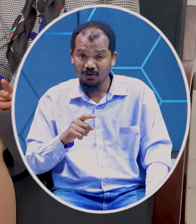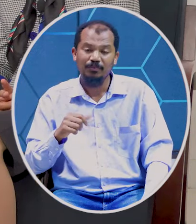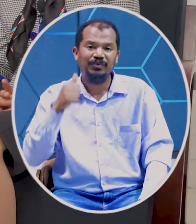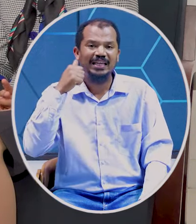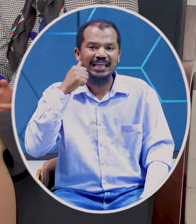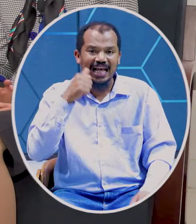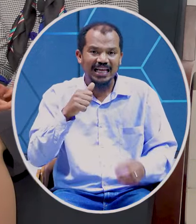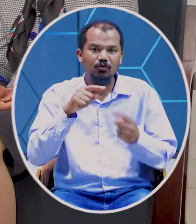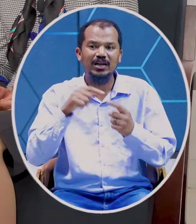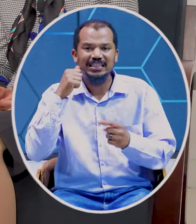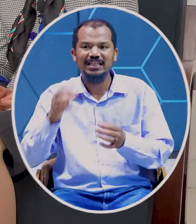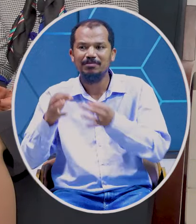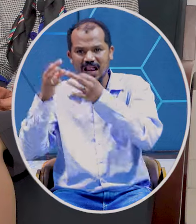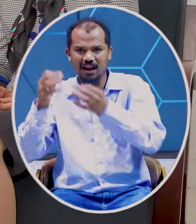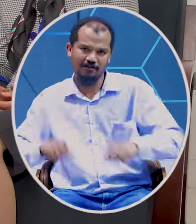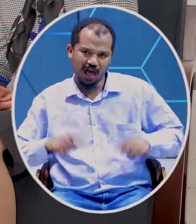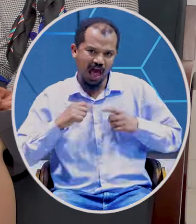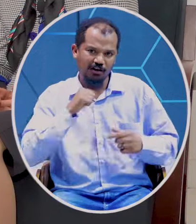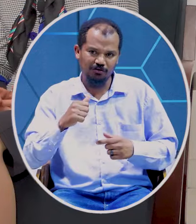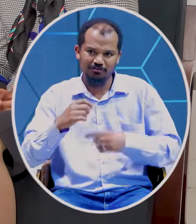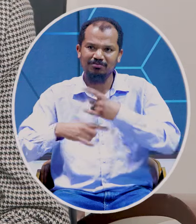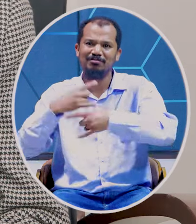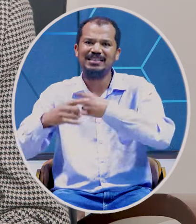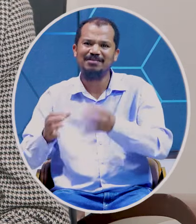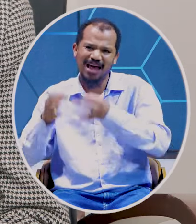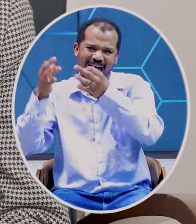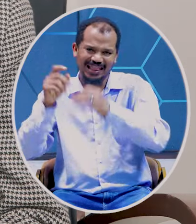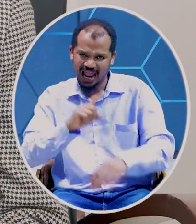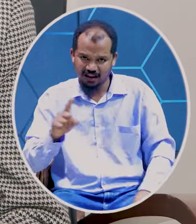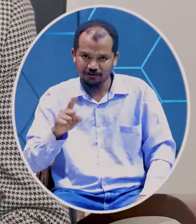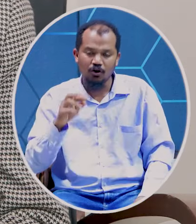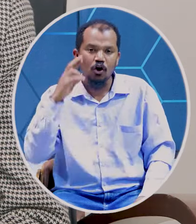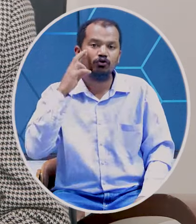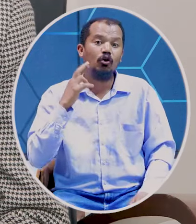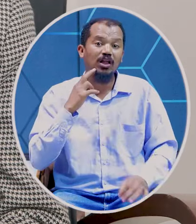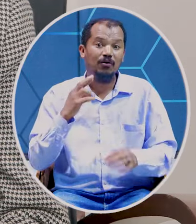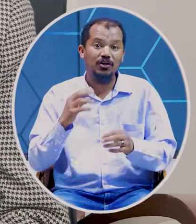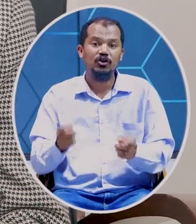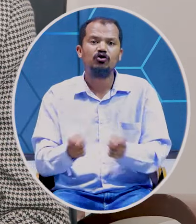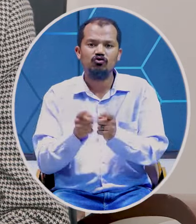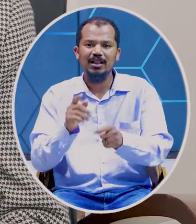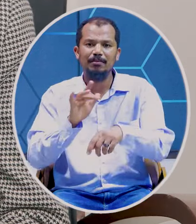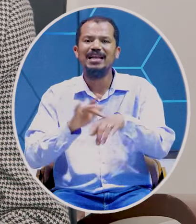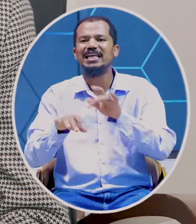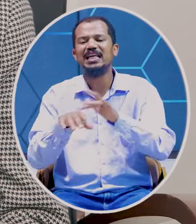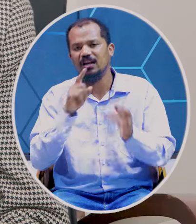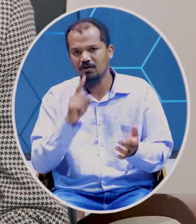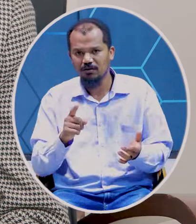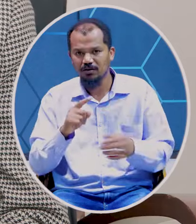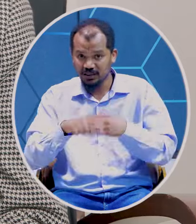አማካኝነት? ያው ከሴት ወደ ሴት የሚተላለፍበት መንገድ አይኖርም። በዘርም የሚተላለፍበት መንገድ የለም። በጾታዊ ግንኙነት በንክኪ ነው